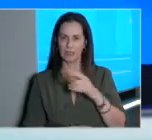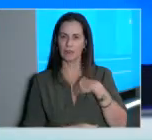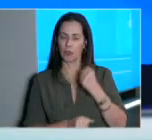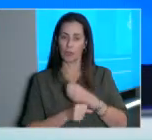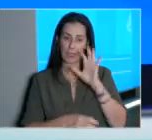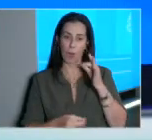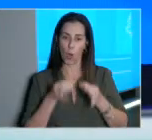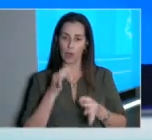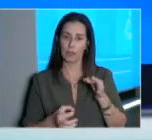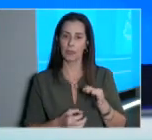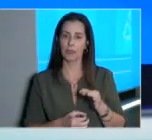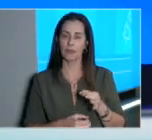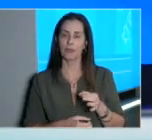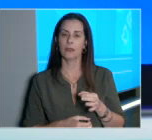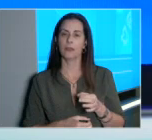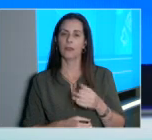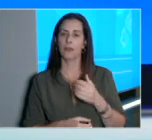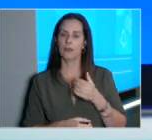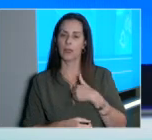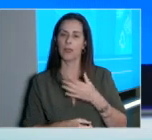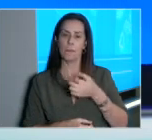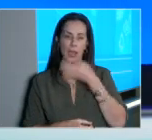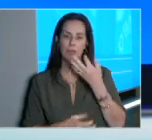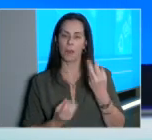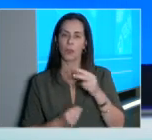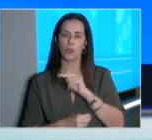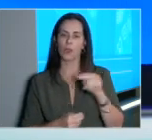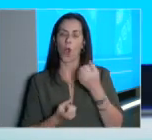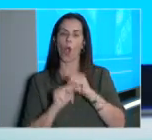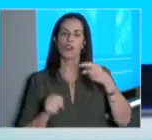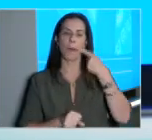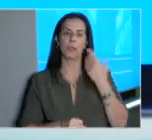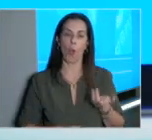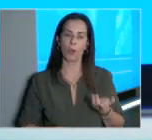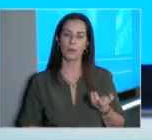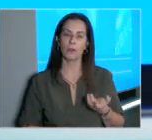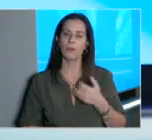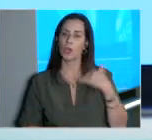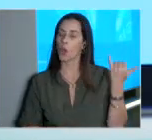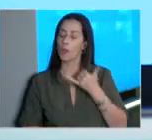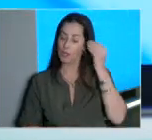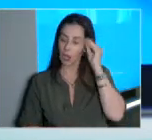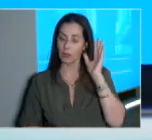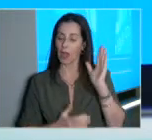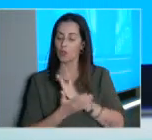דין בהשכלתי, בנוסף, אני מרצה המון על נושא חופש הביטוי. ואני כל הזמן זוכרת את הפסיקות של בג"ץ שהם